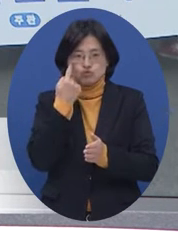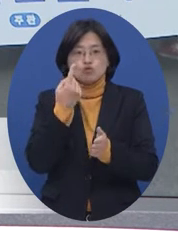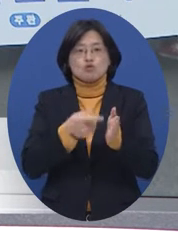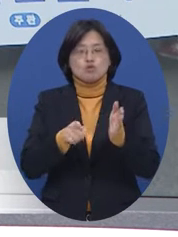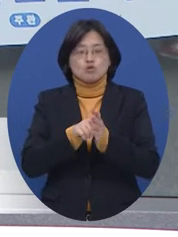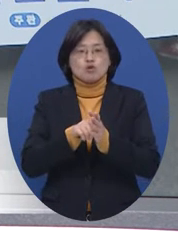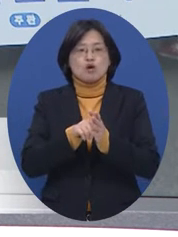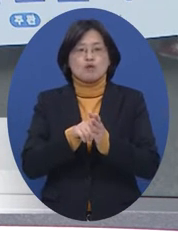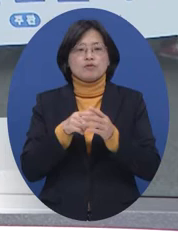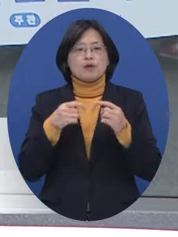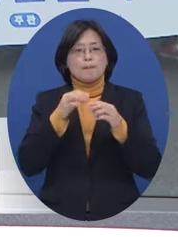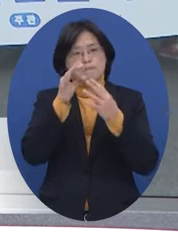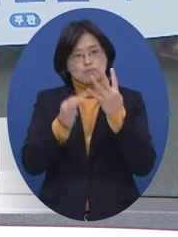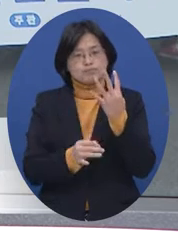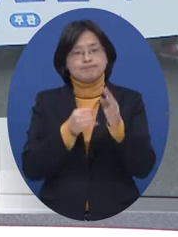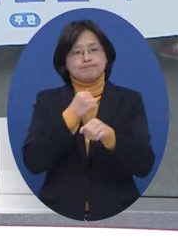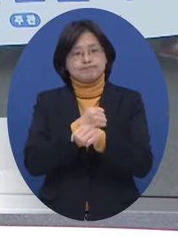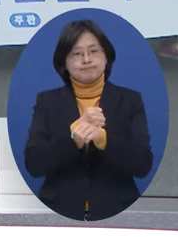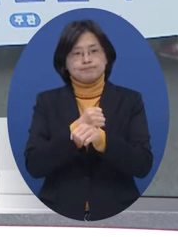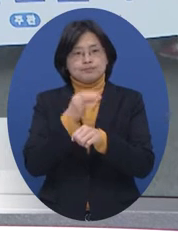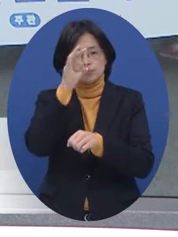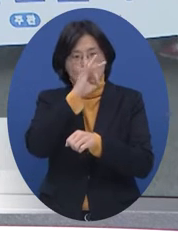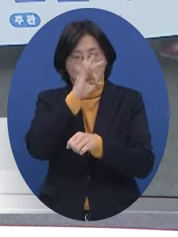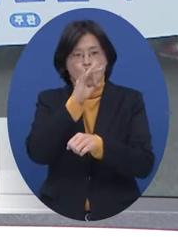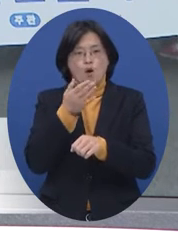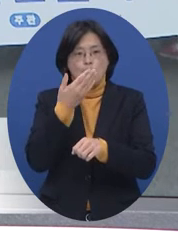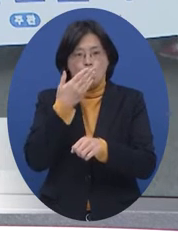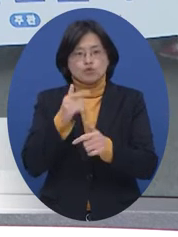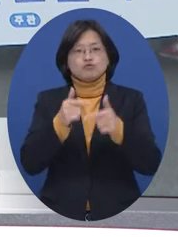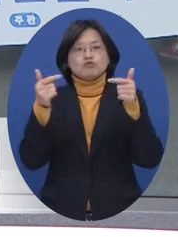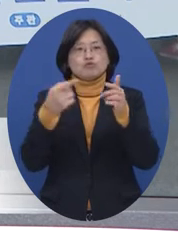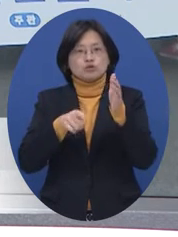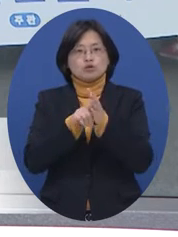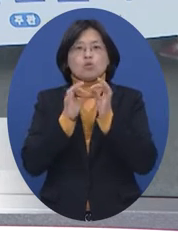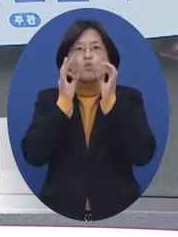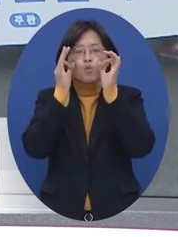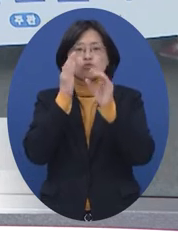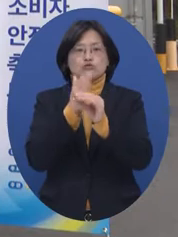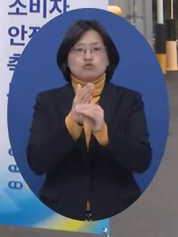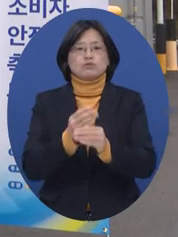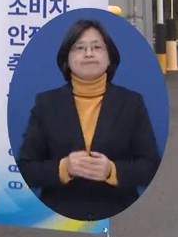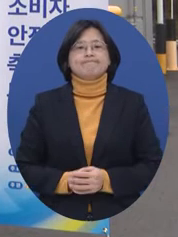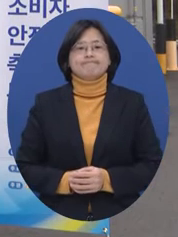투어 행사를 여는 등 돼지고기 소비 촉진을 위해 총력을 다하고 있습니다.